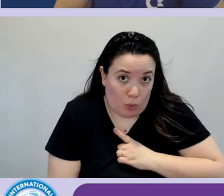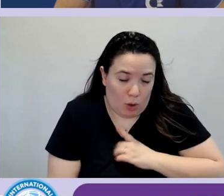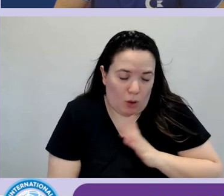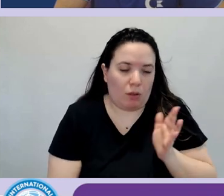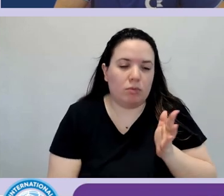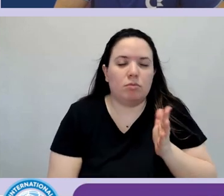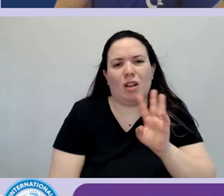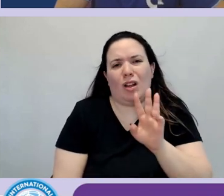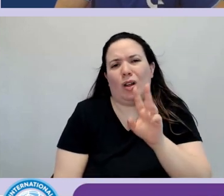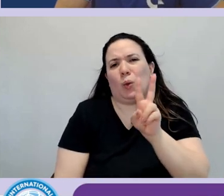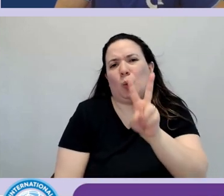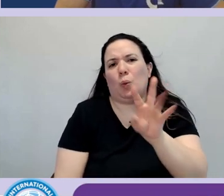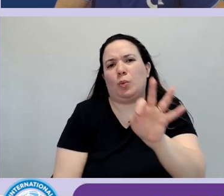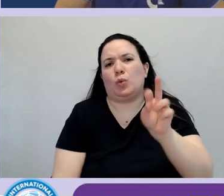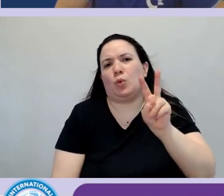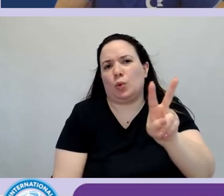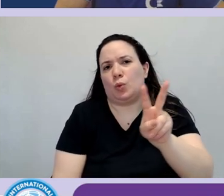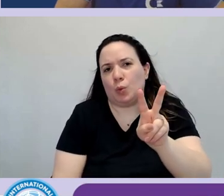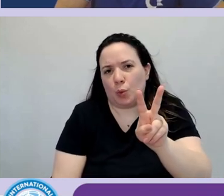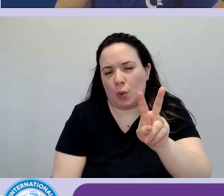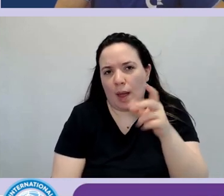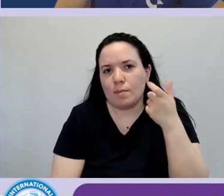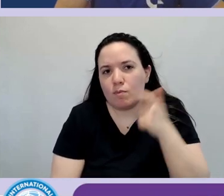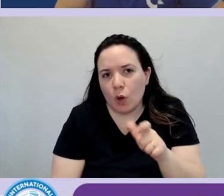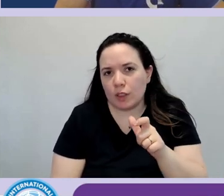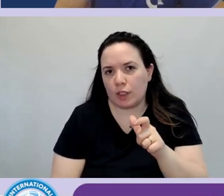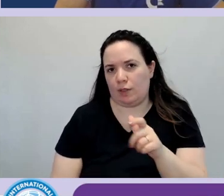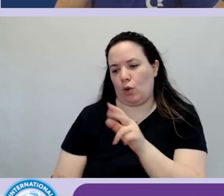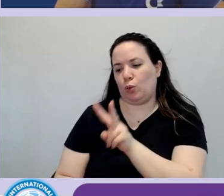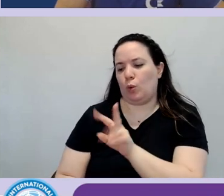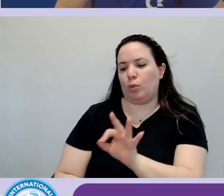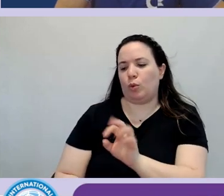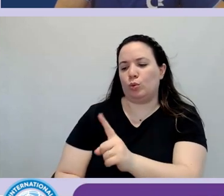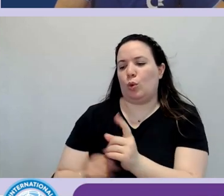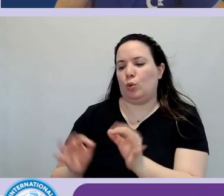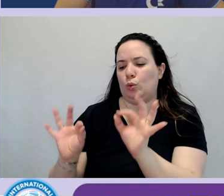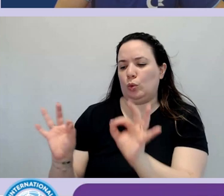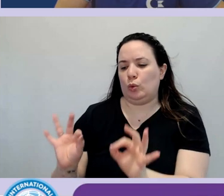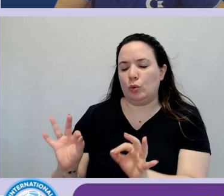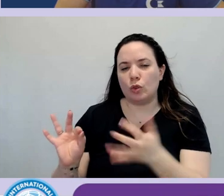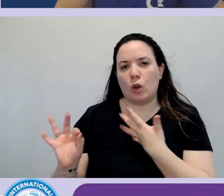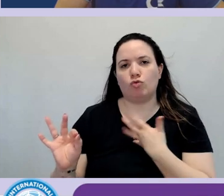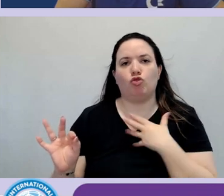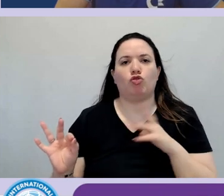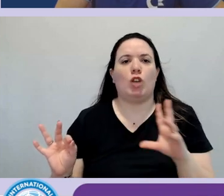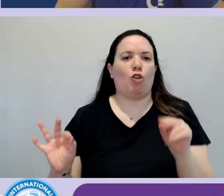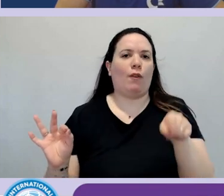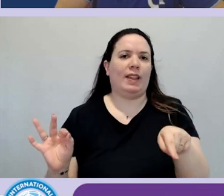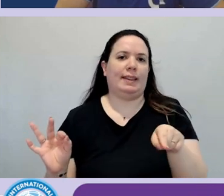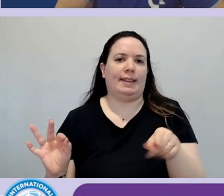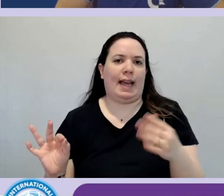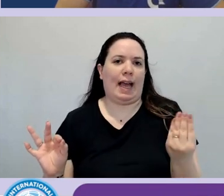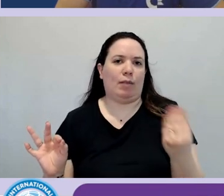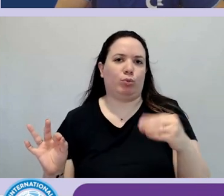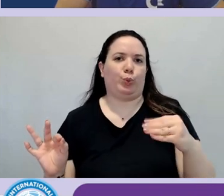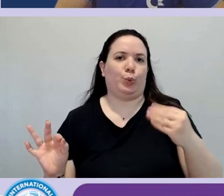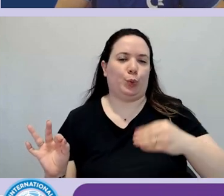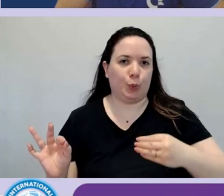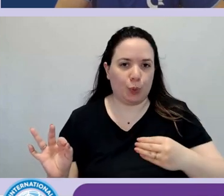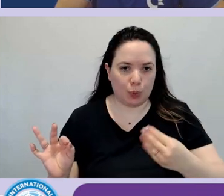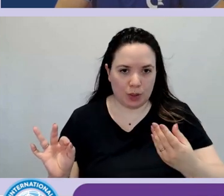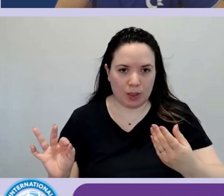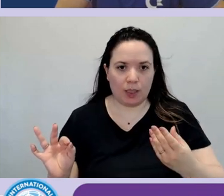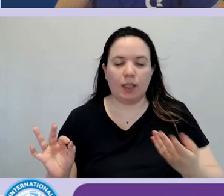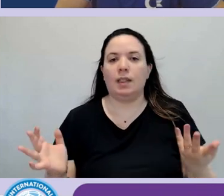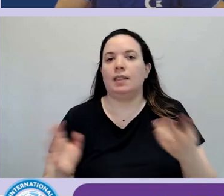2.2 perché comunque vanno ad arricchire alcuni punti nove nuovi criteri da verificare se vogliamo